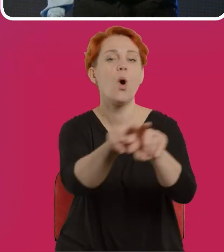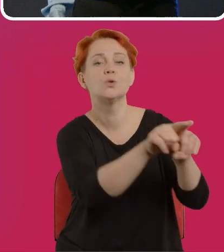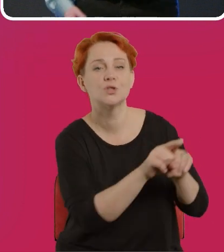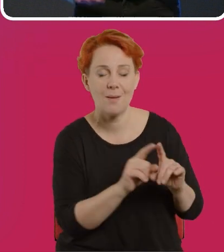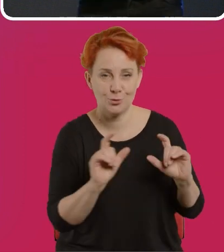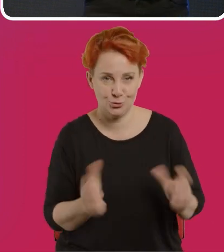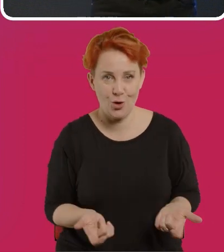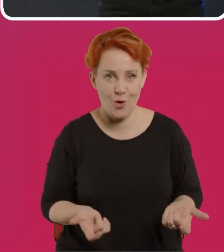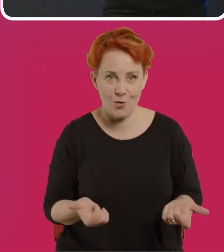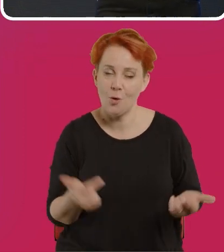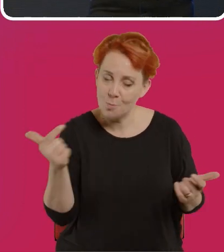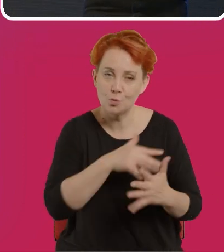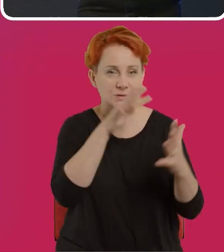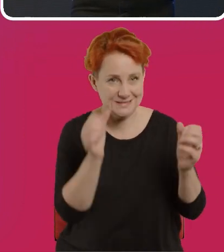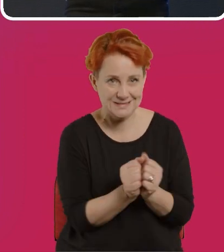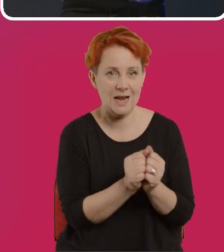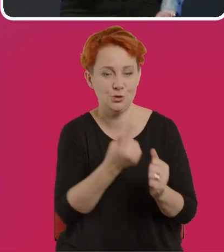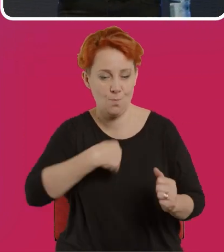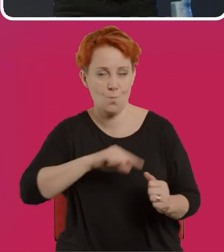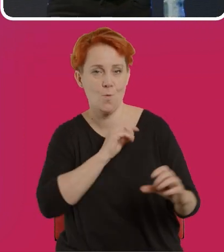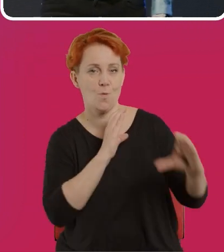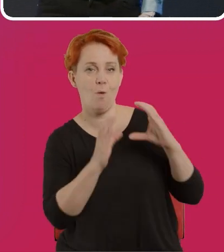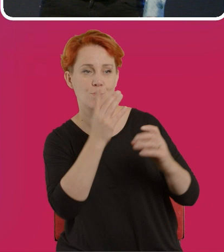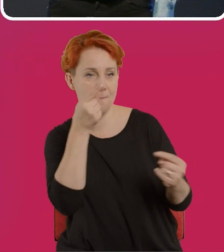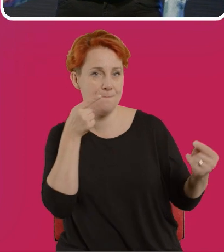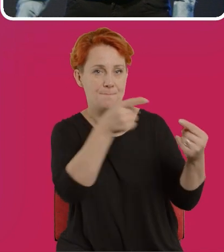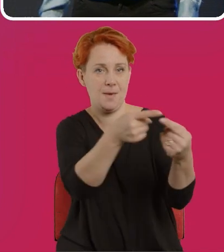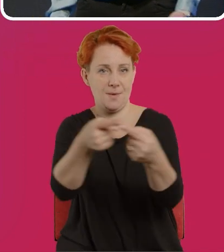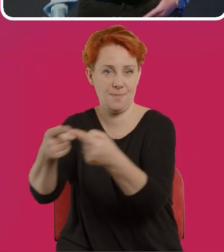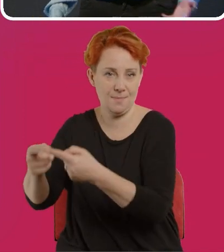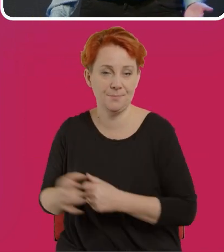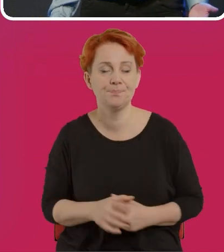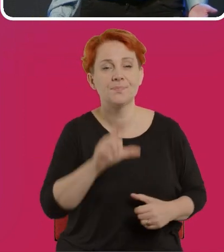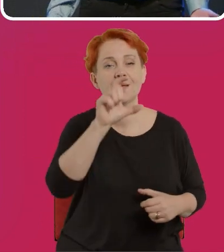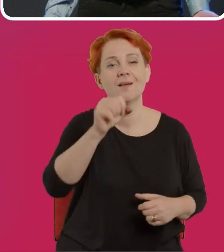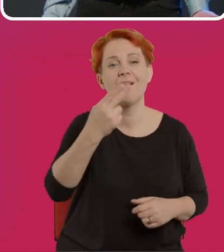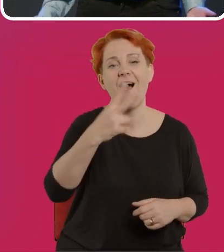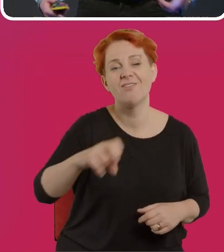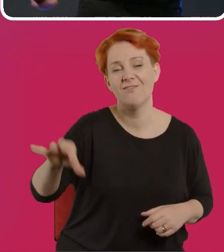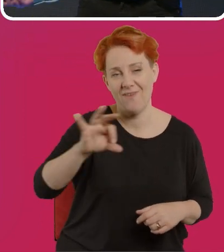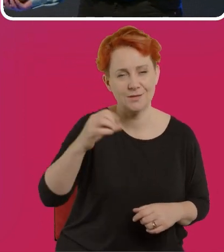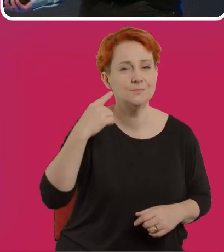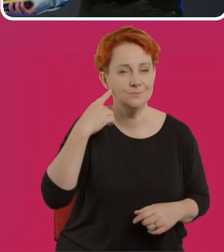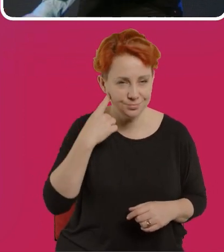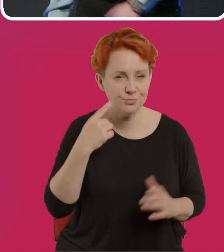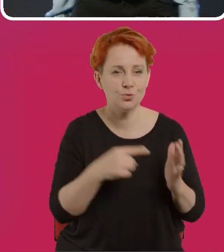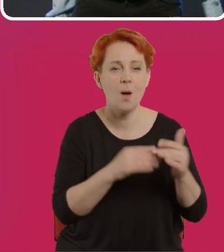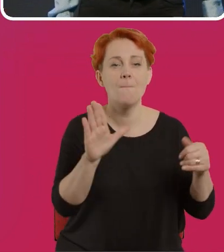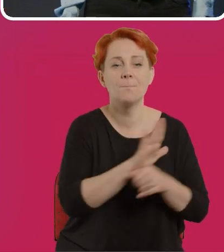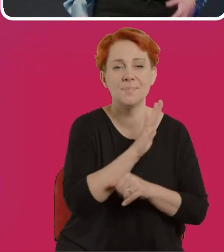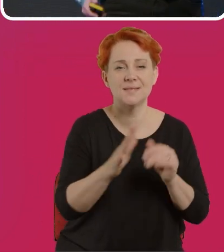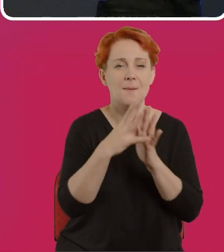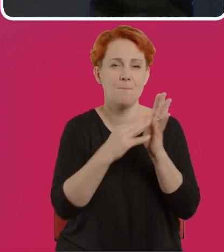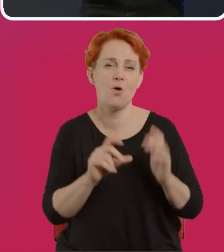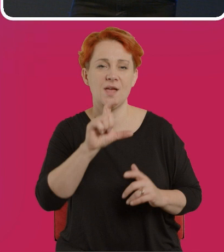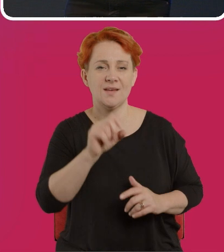którego możemy dostosować naszą komunikację. O Canvasie pewnie słyszeliście, biznes model Canvas, ja o tym będę mówić dalej,